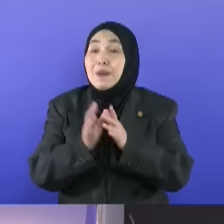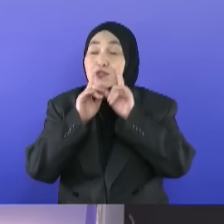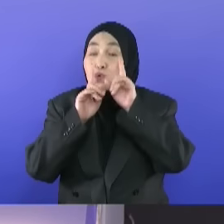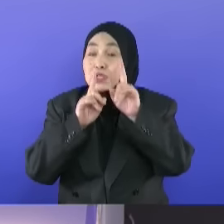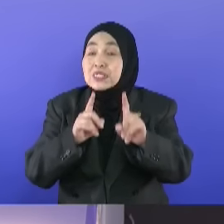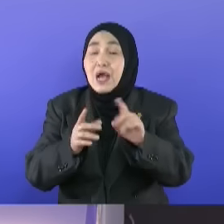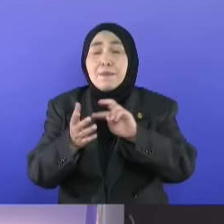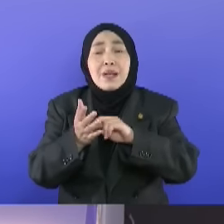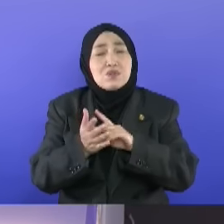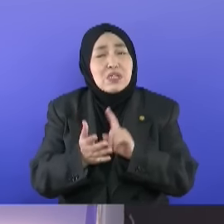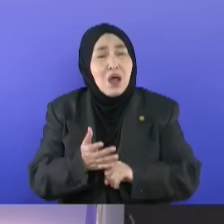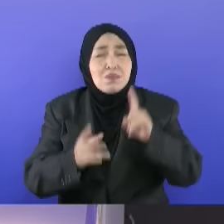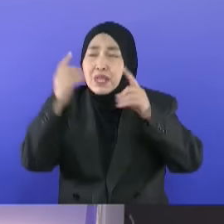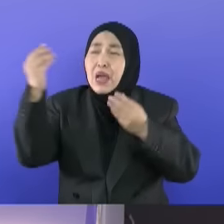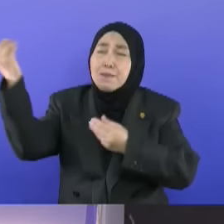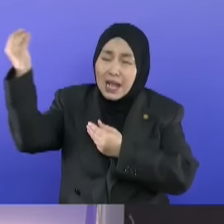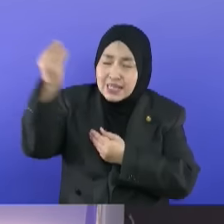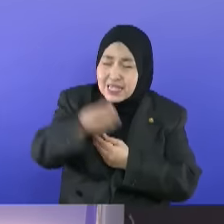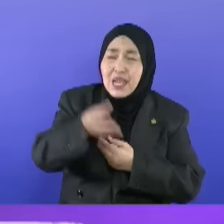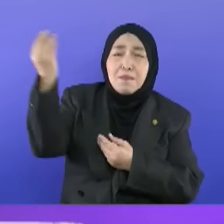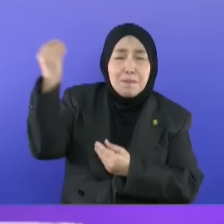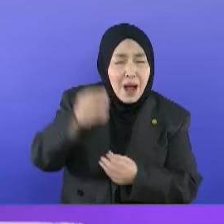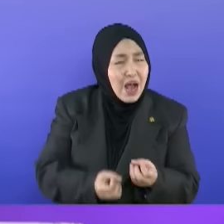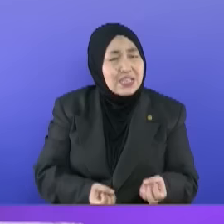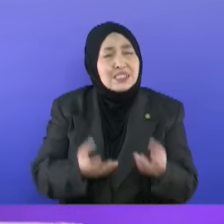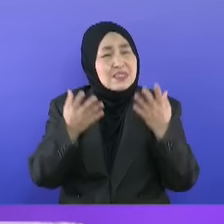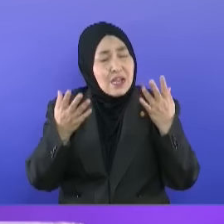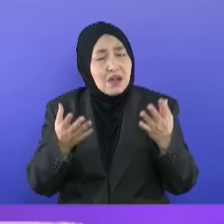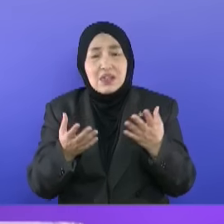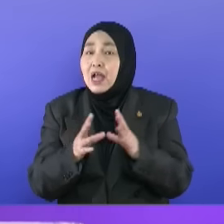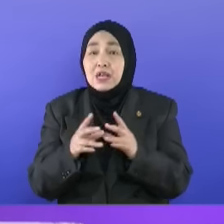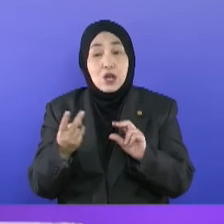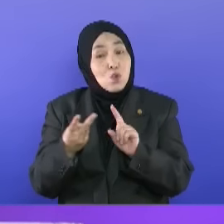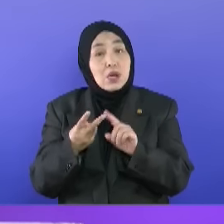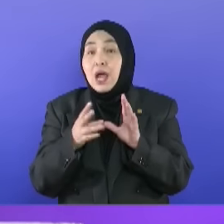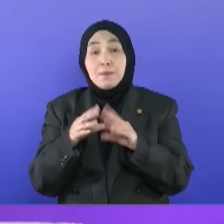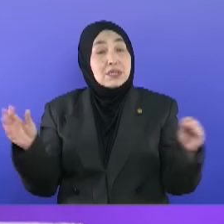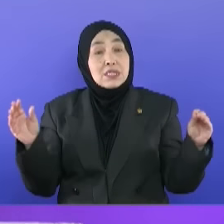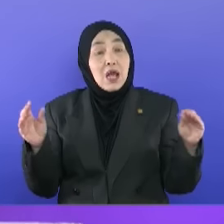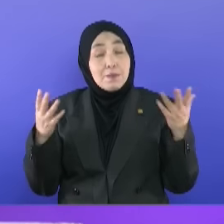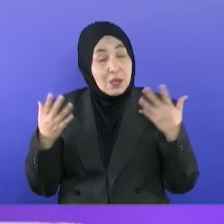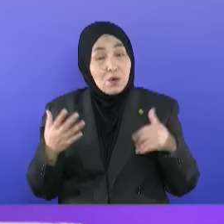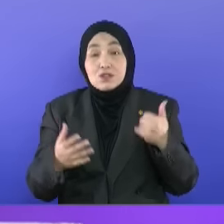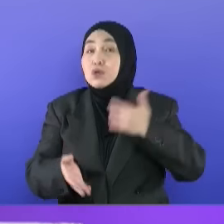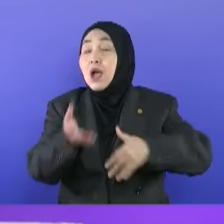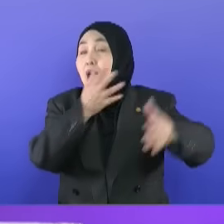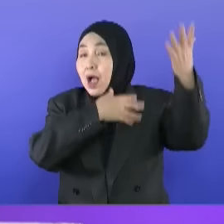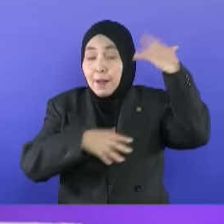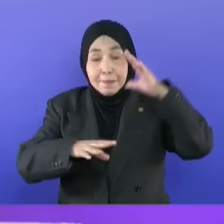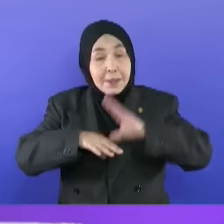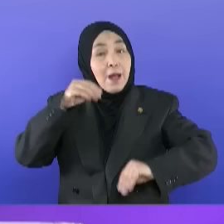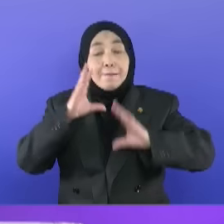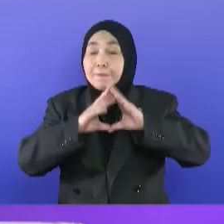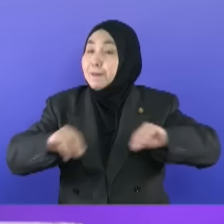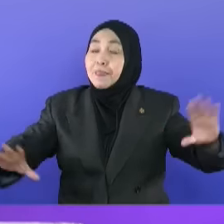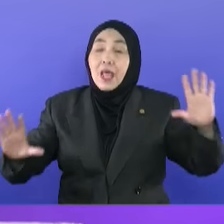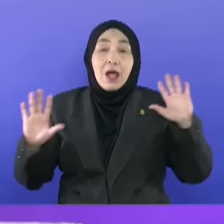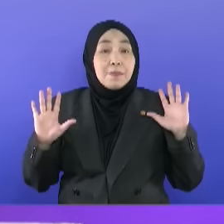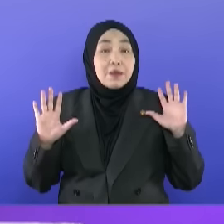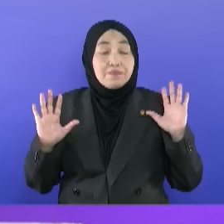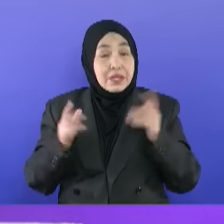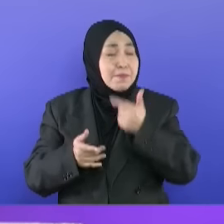Allah dah bagi macam-macam. Satu. Yang keduanya dah habislah nikmat tersebut. Pasal dah past ustaz ya. Dah selesai dah. Pasal apa? Pasal